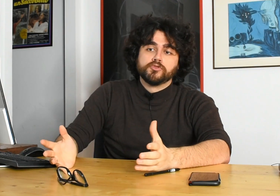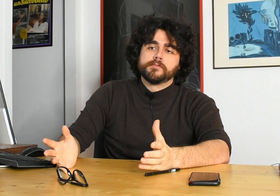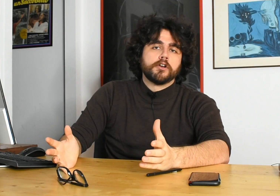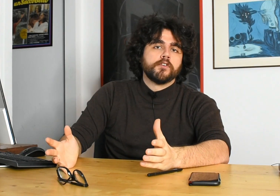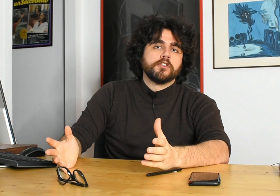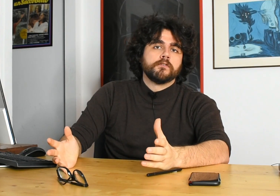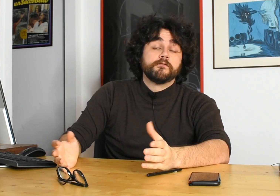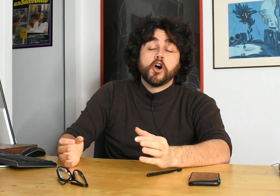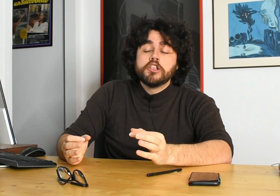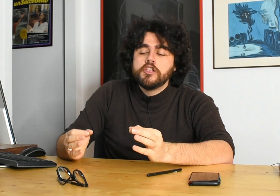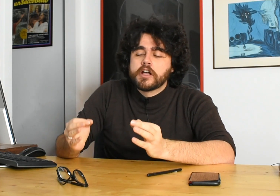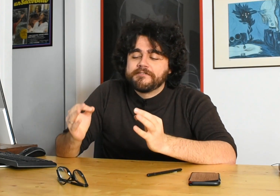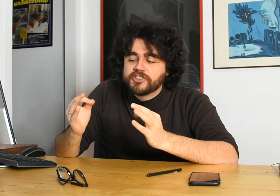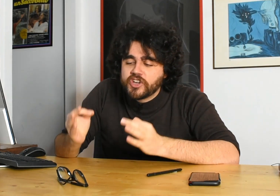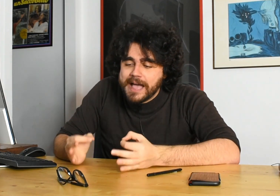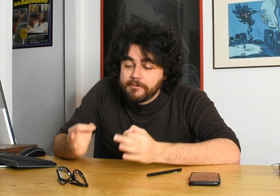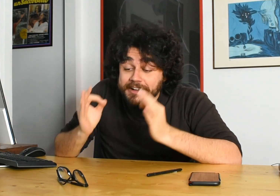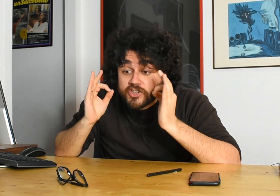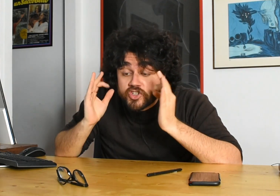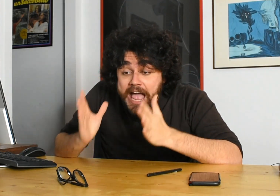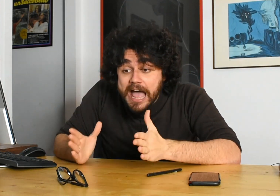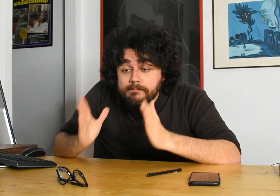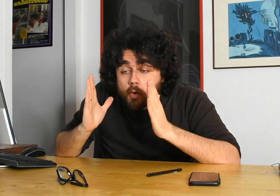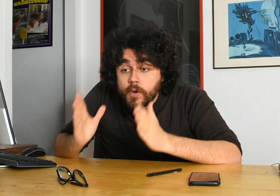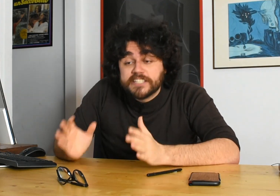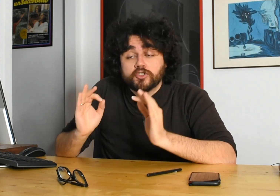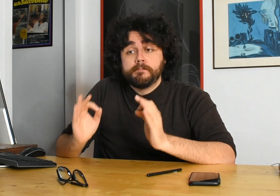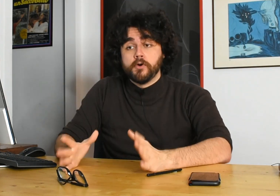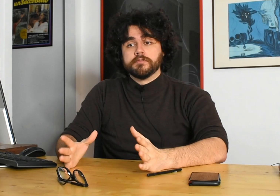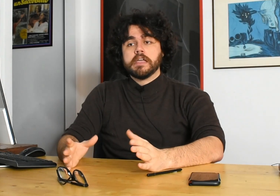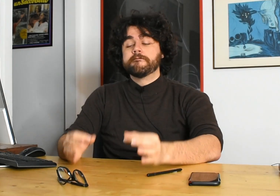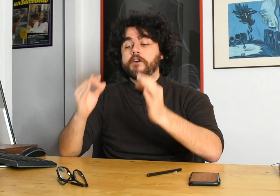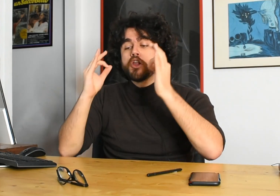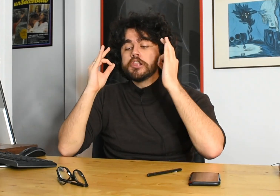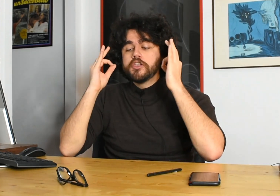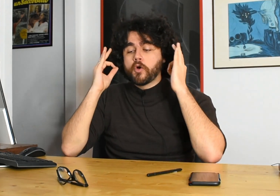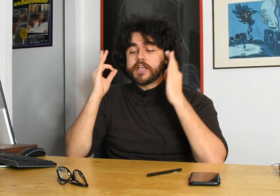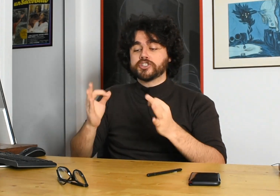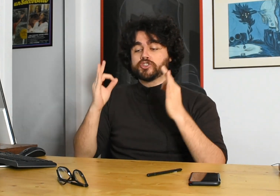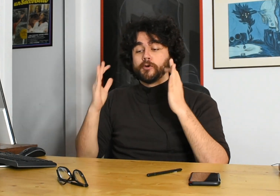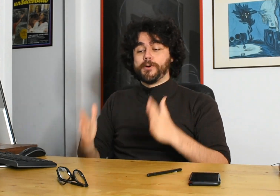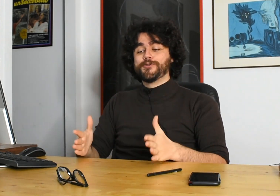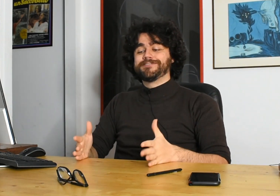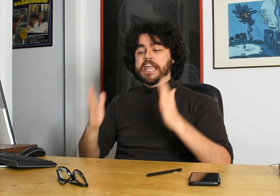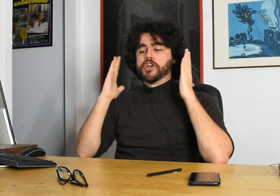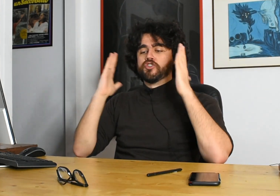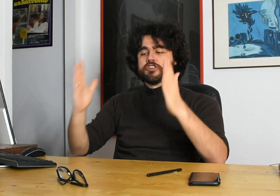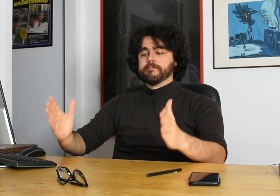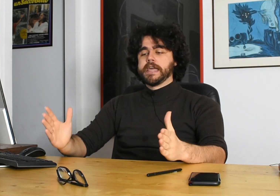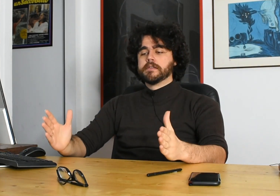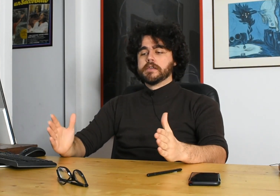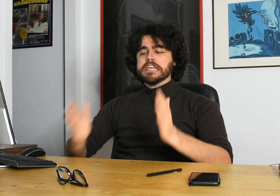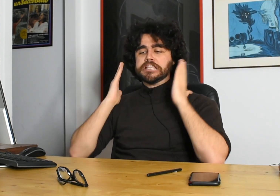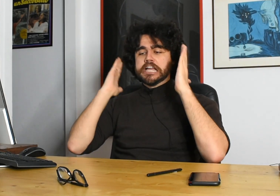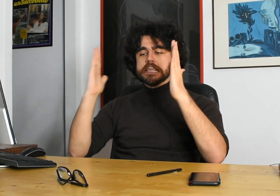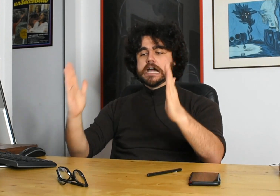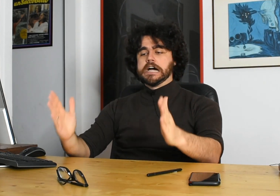A questo punto però lo voglio. Voglio che facciamo questo ponte. Voglio questo ponte